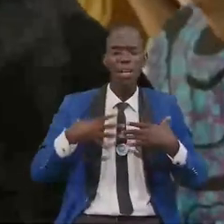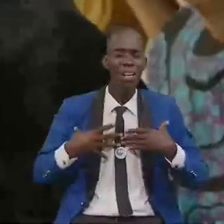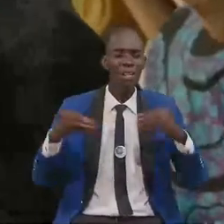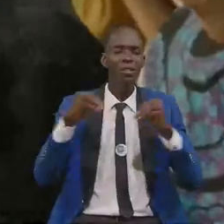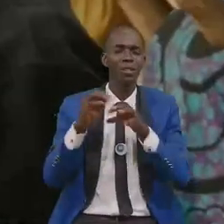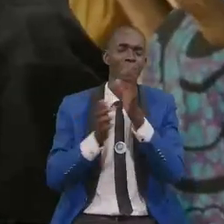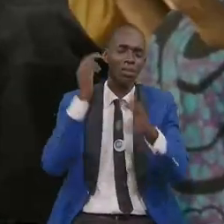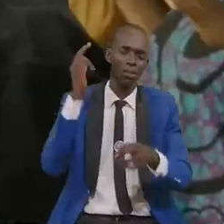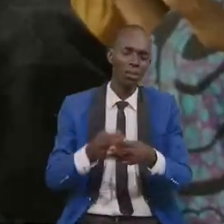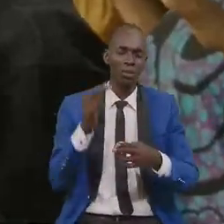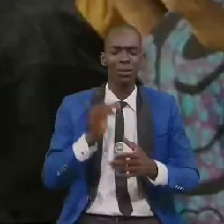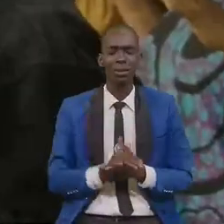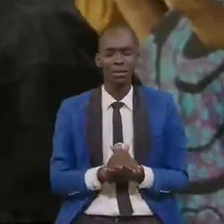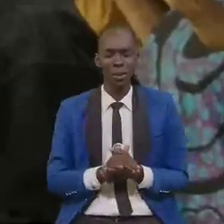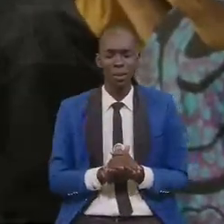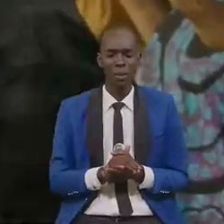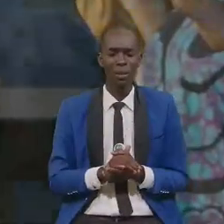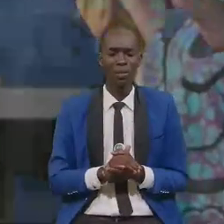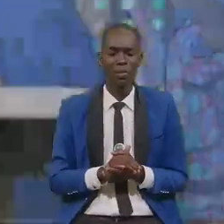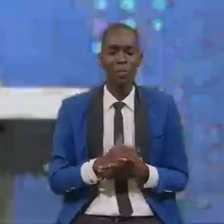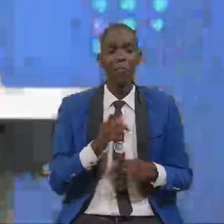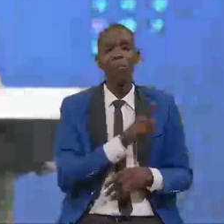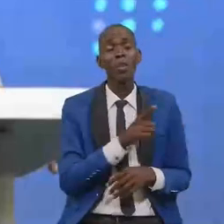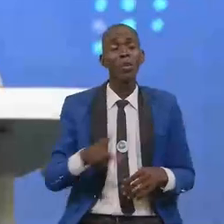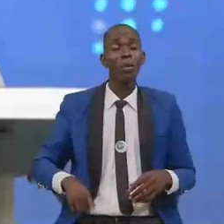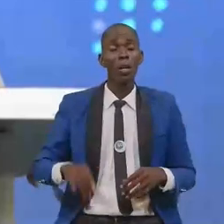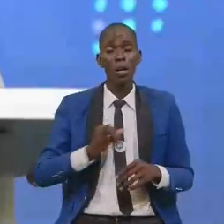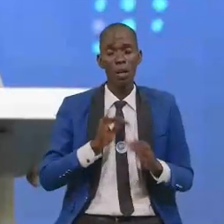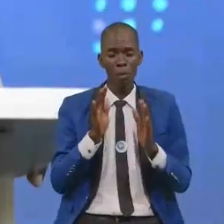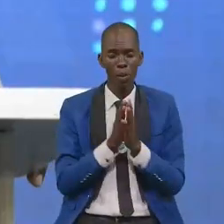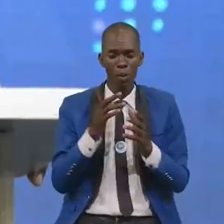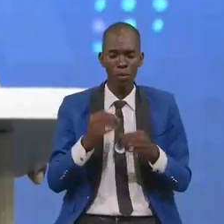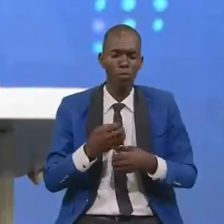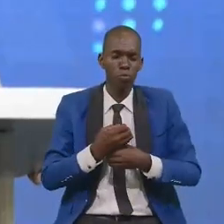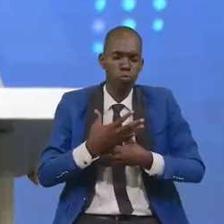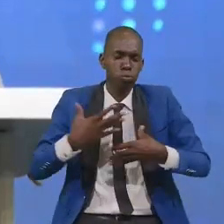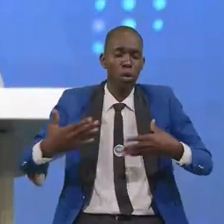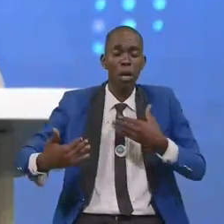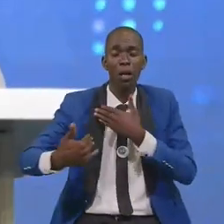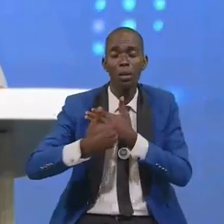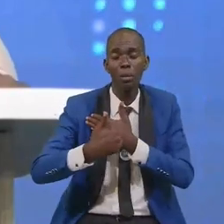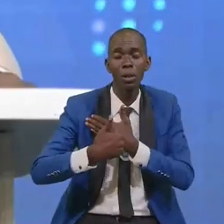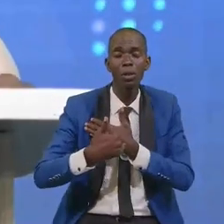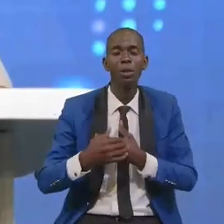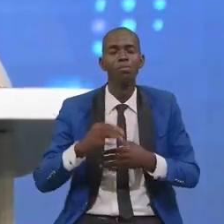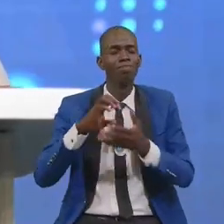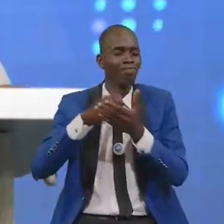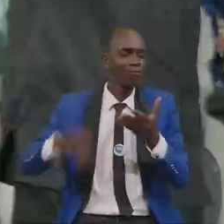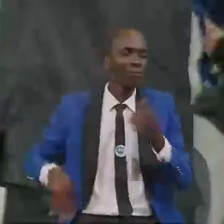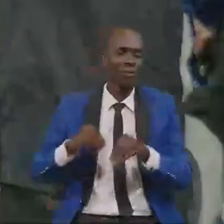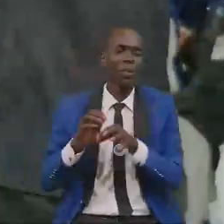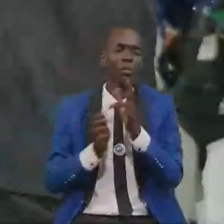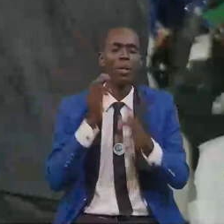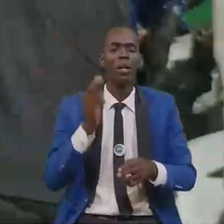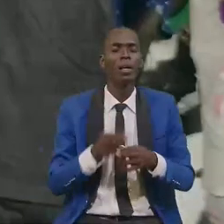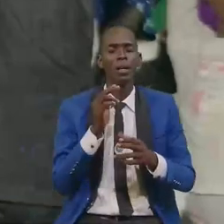Jésus seigneur je prie tout amplement de boss disparaissent au nom